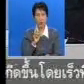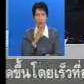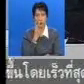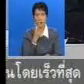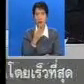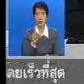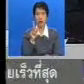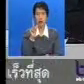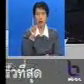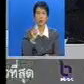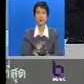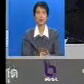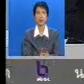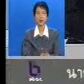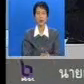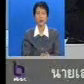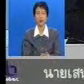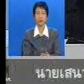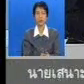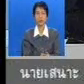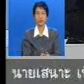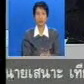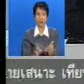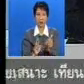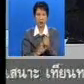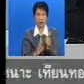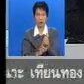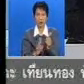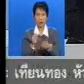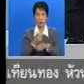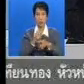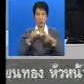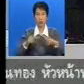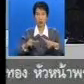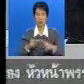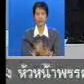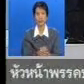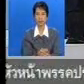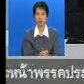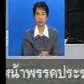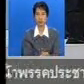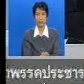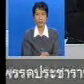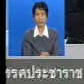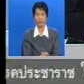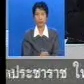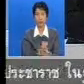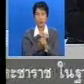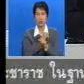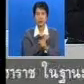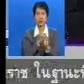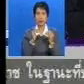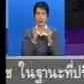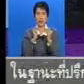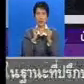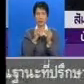คุณปัชชิมาธนสันติรองอธิบดีกรมทรัพย์สินทางปัญญาตอนนี้อยู่ในสายกับเราแล้วนะครับท่านรองปัชชิมาสวัสดีครับ สวัสดีค่ะ ครับ